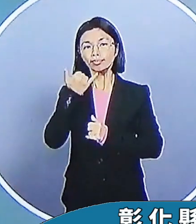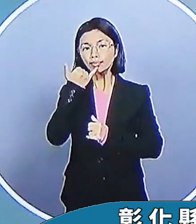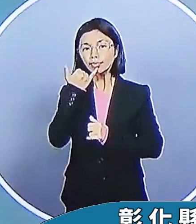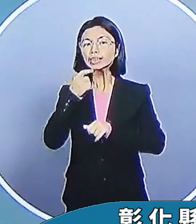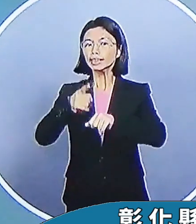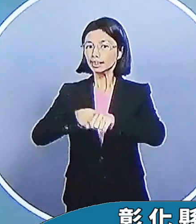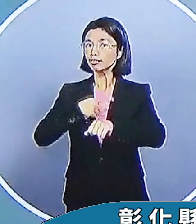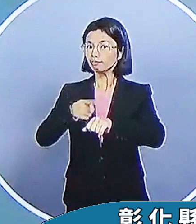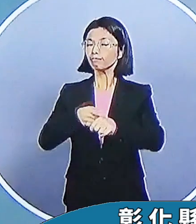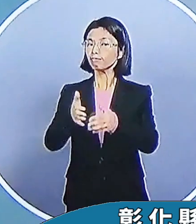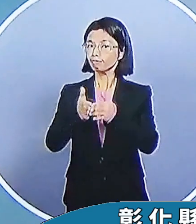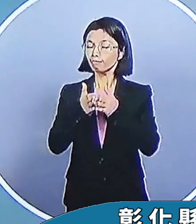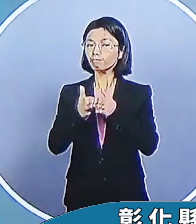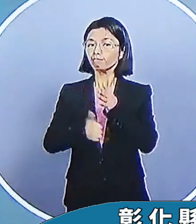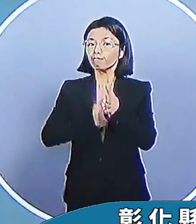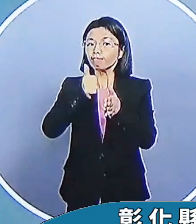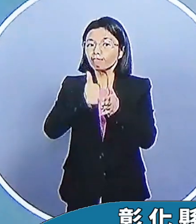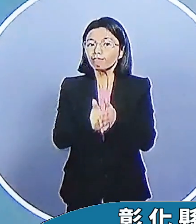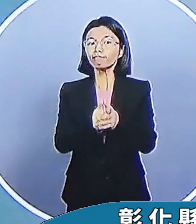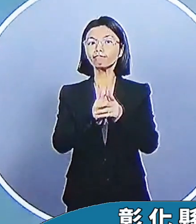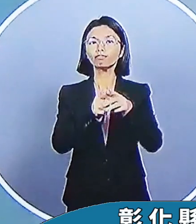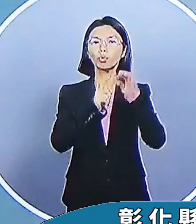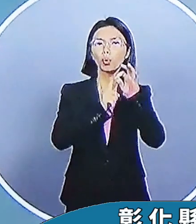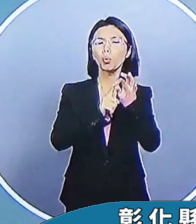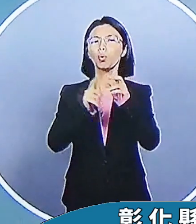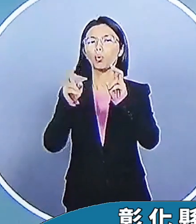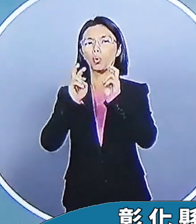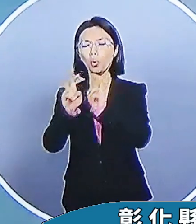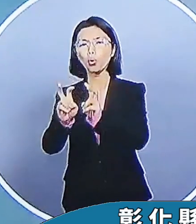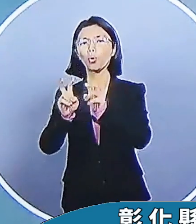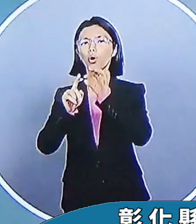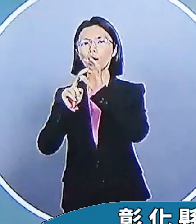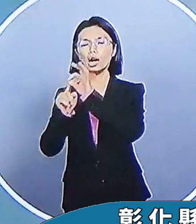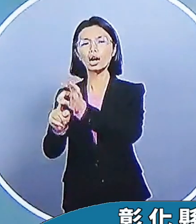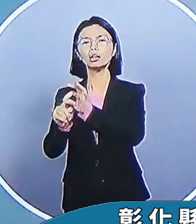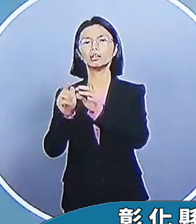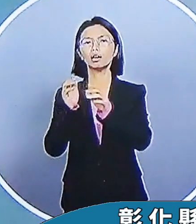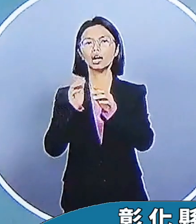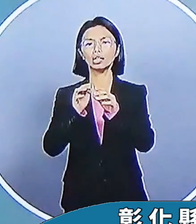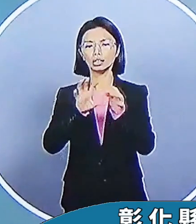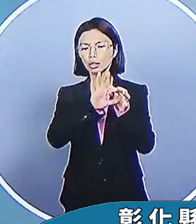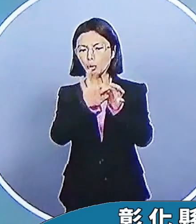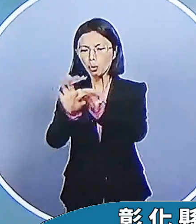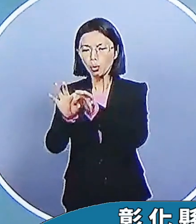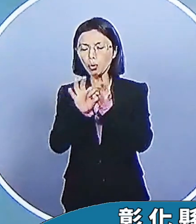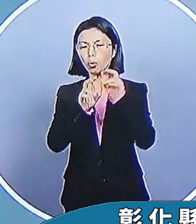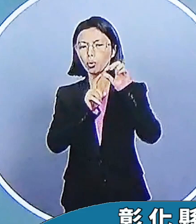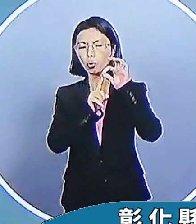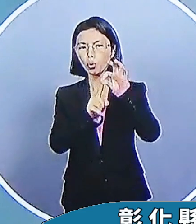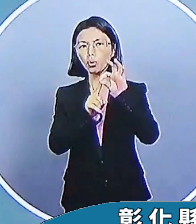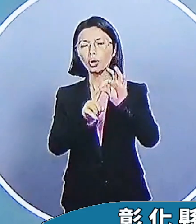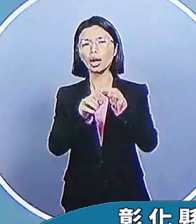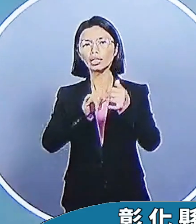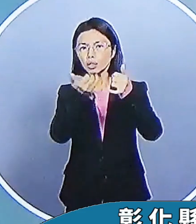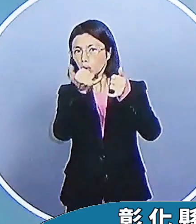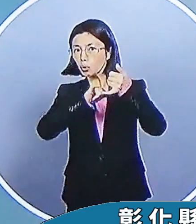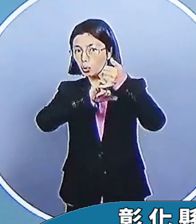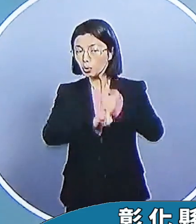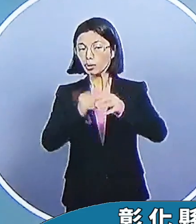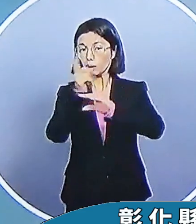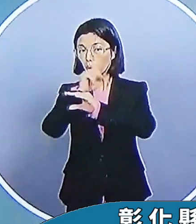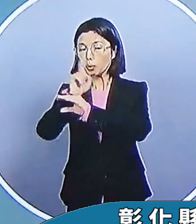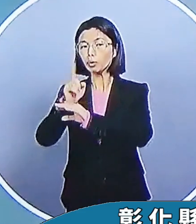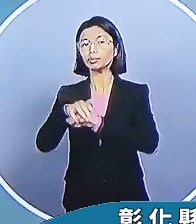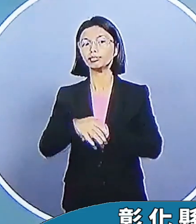较习惯来搭乘交通运输工具，就是公车，也叫是环乡公车，也叫是预约式的计程